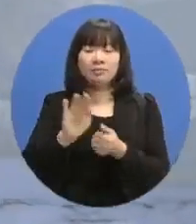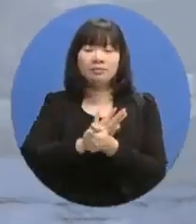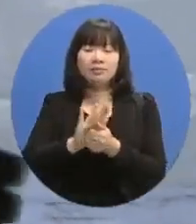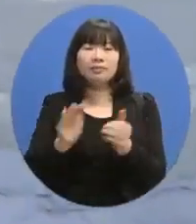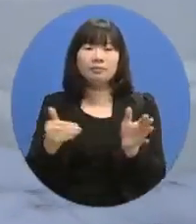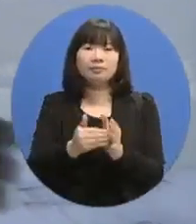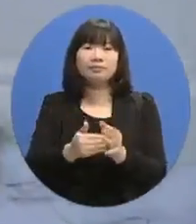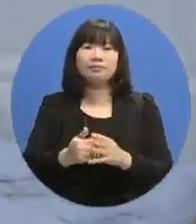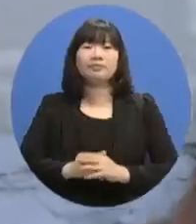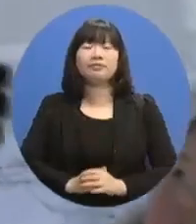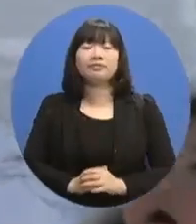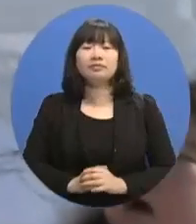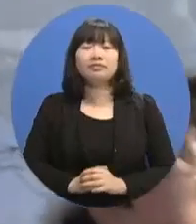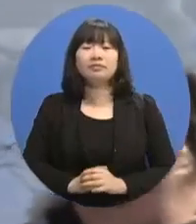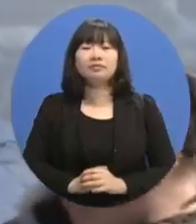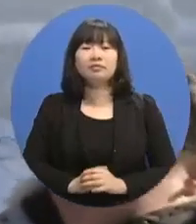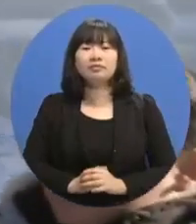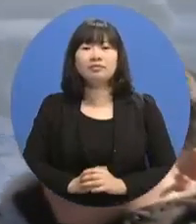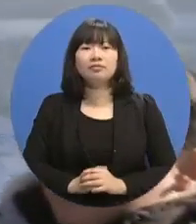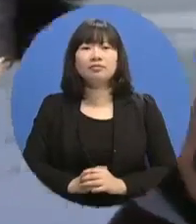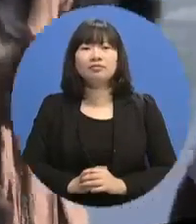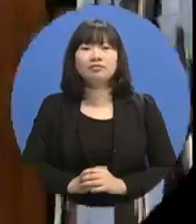배려였습니다.